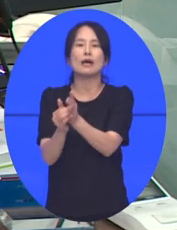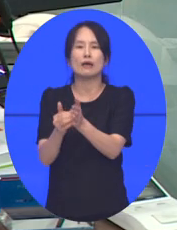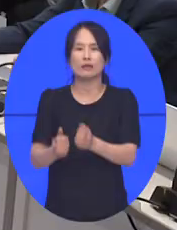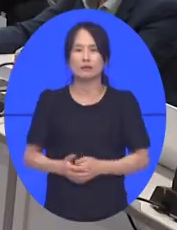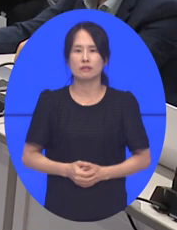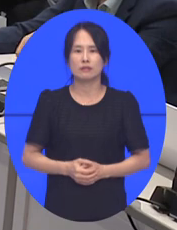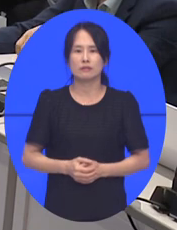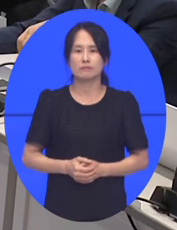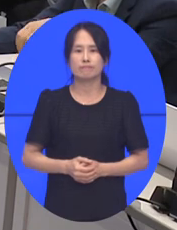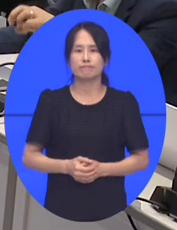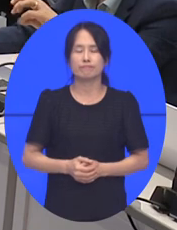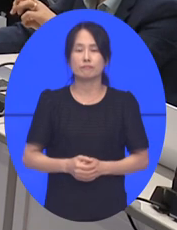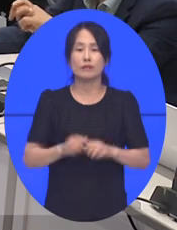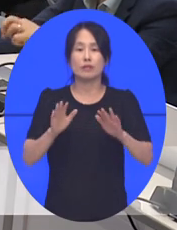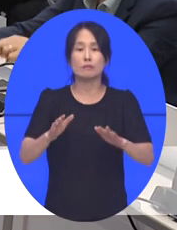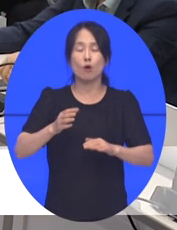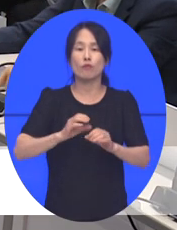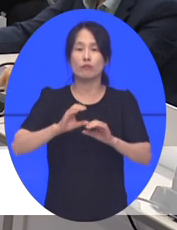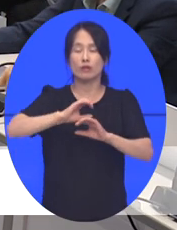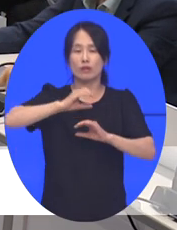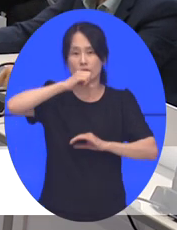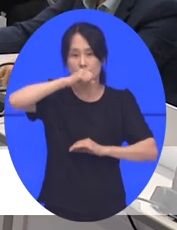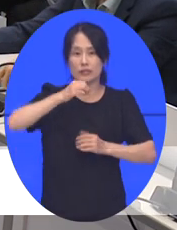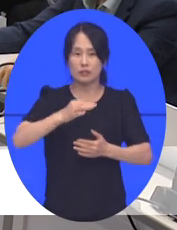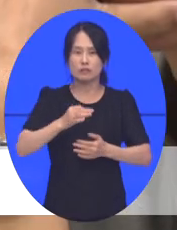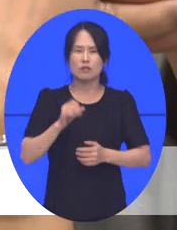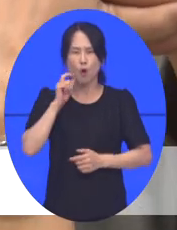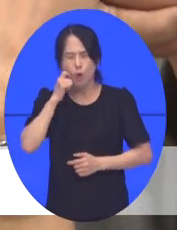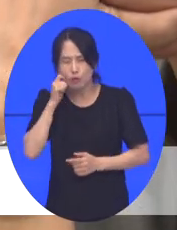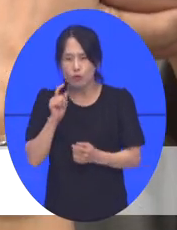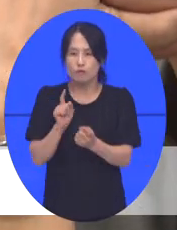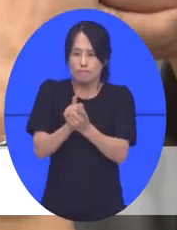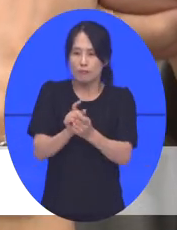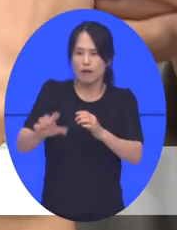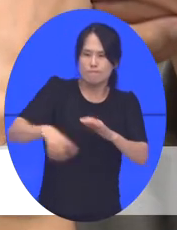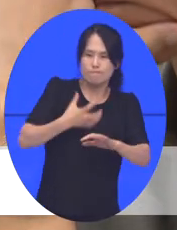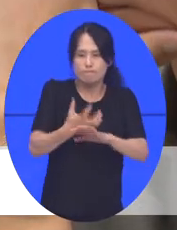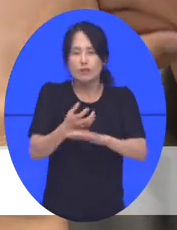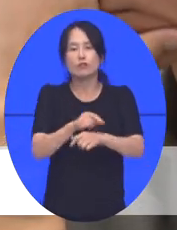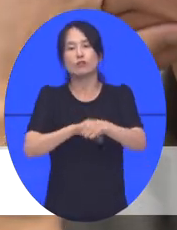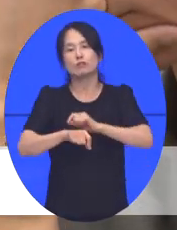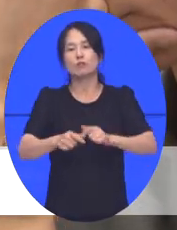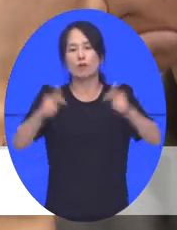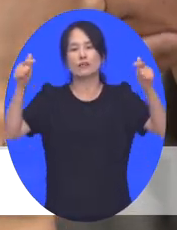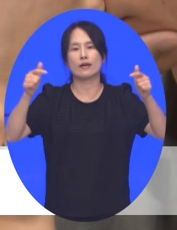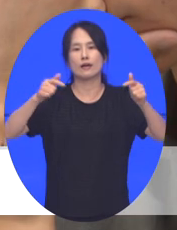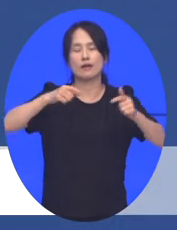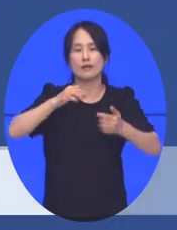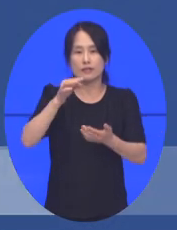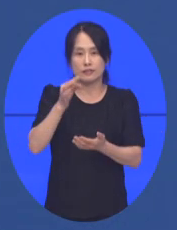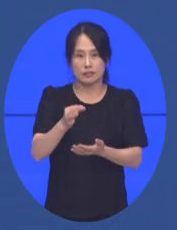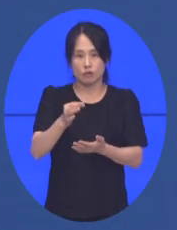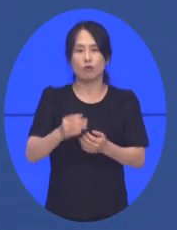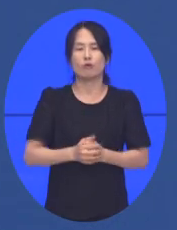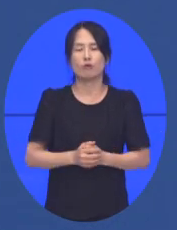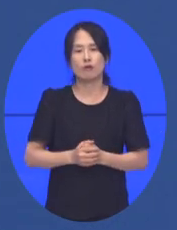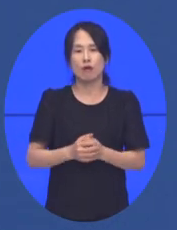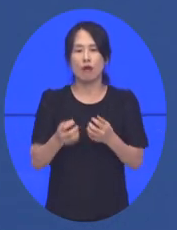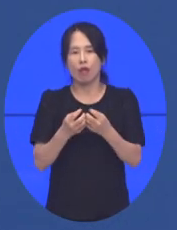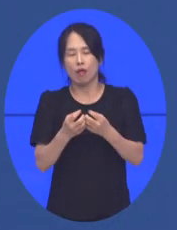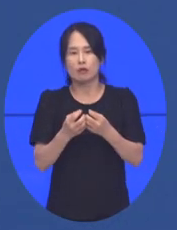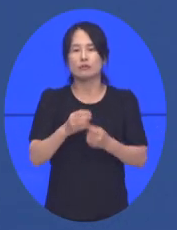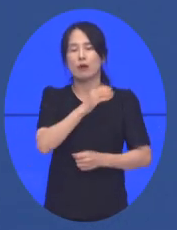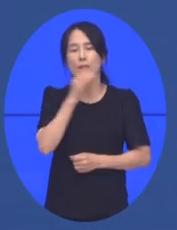편성했습니다 경기도에 이번 추경은 어려운 경제에 맞서 발상을 뒤엎는 적극적인 확장 재정으로 얼어붙은 경제에